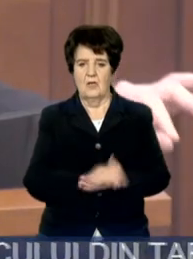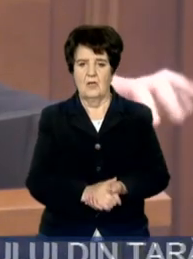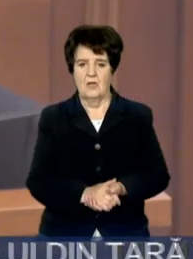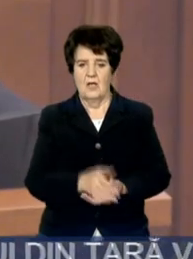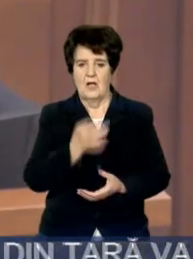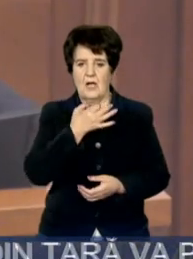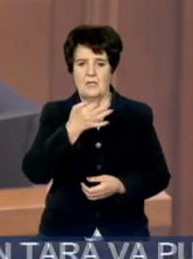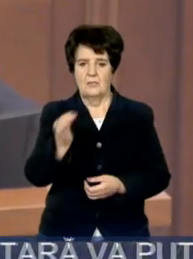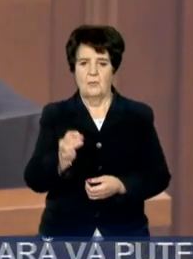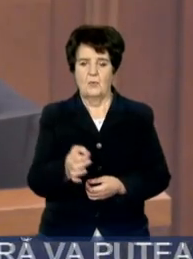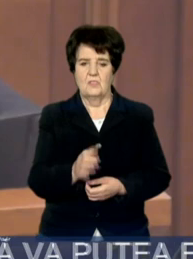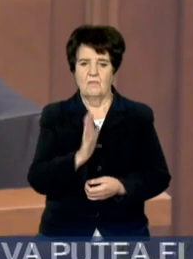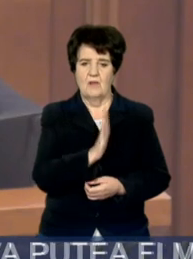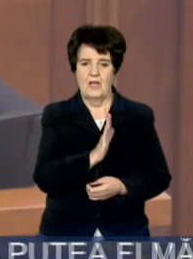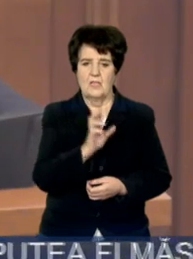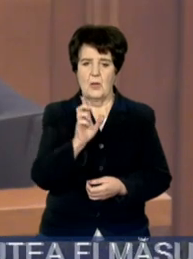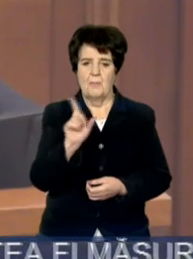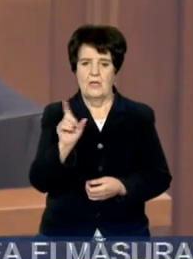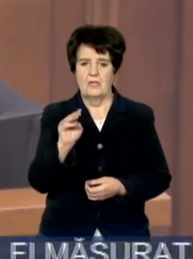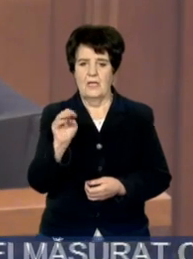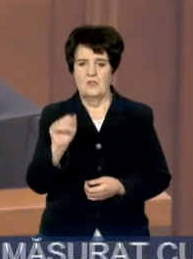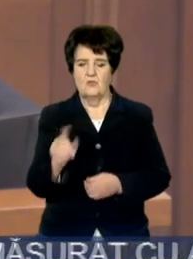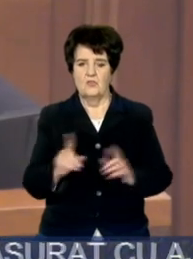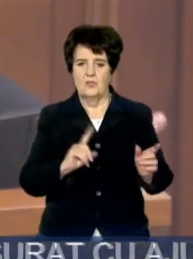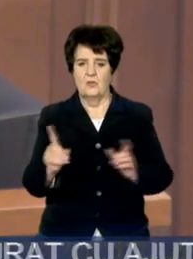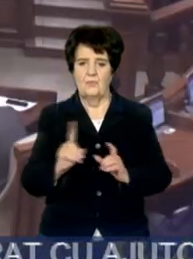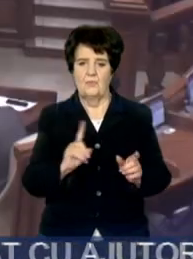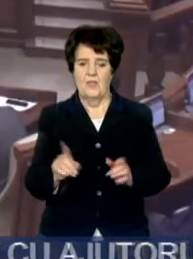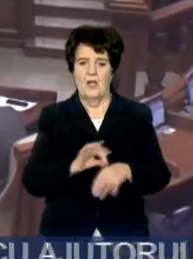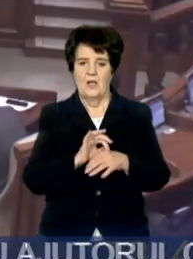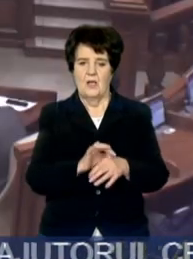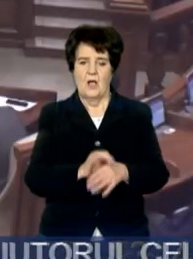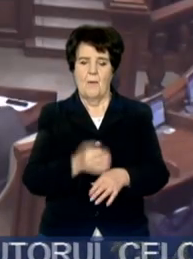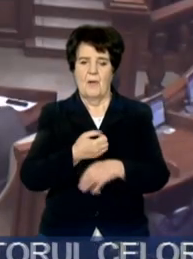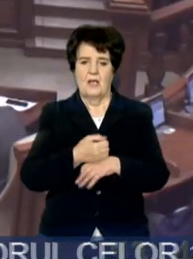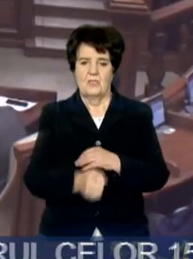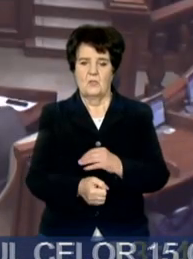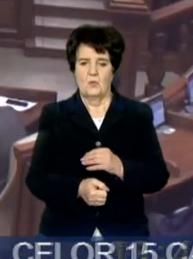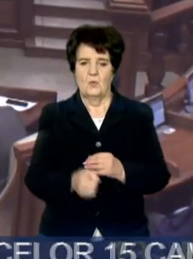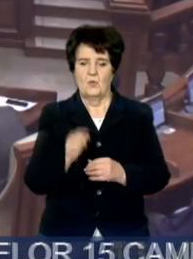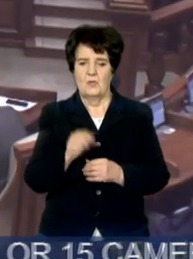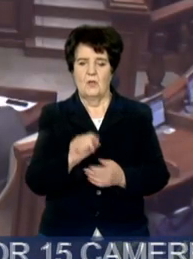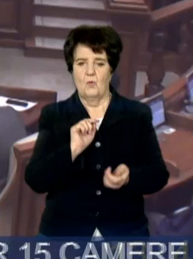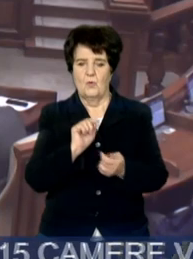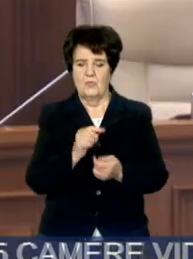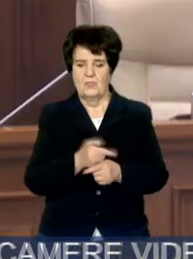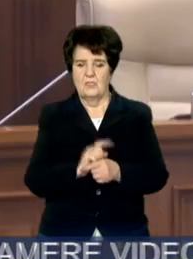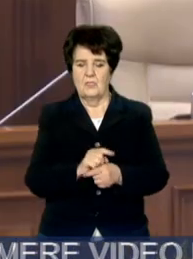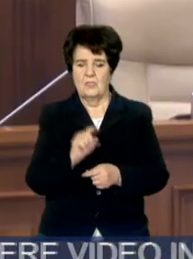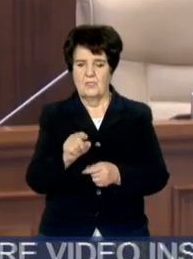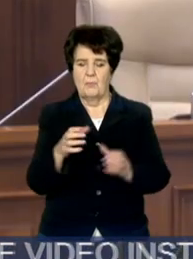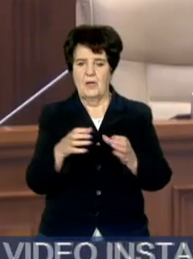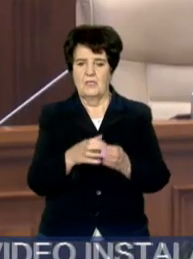răspunsul la dată Vlad bătrân cea care a început ședința cu un discurs despre presiunile la care ai supus opoziție a potrivit lui